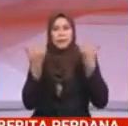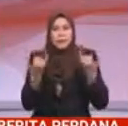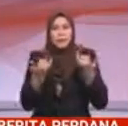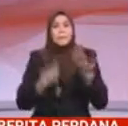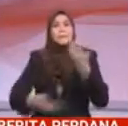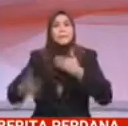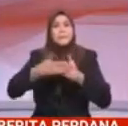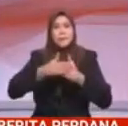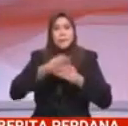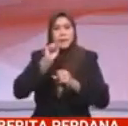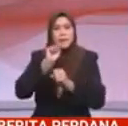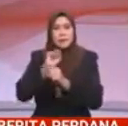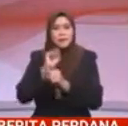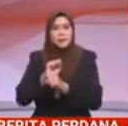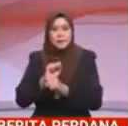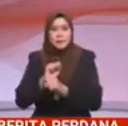bekerja.